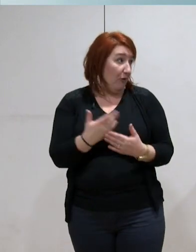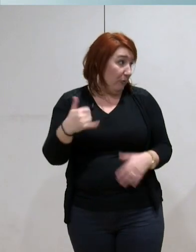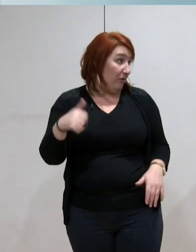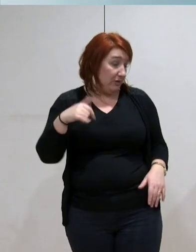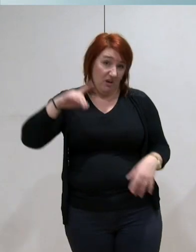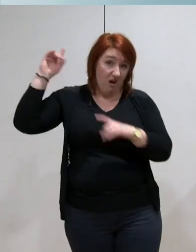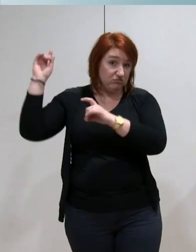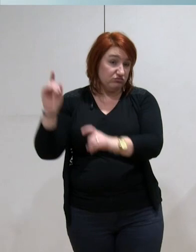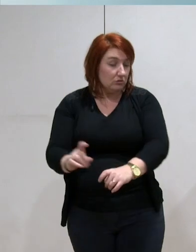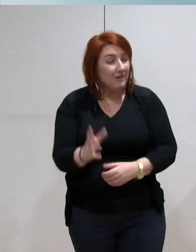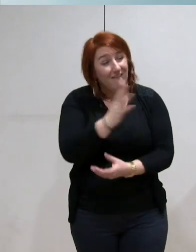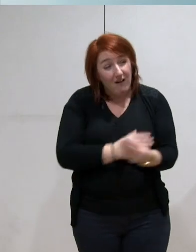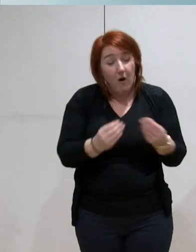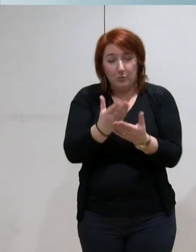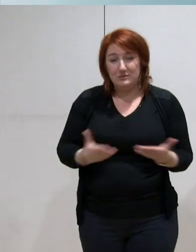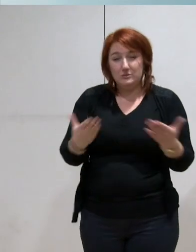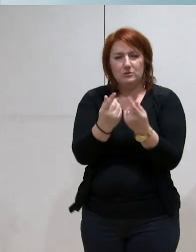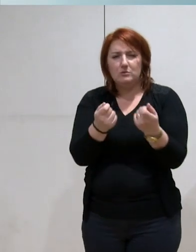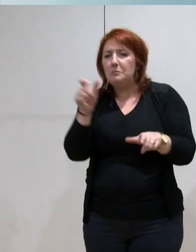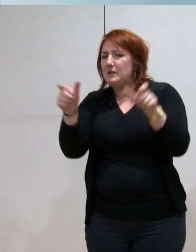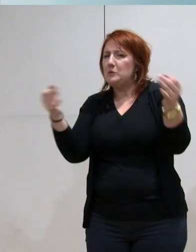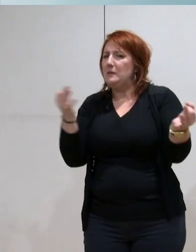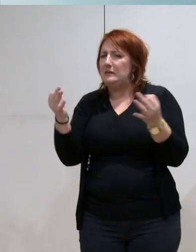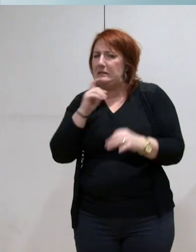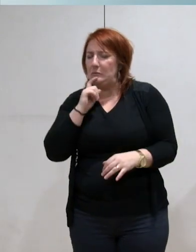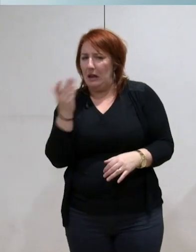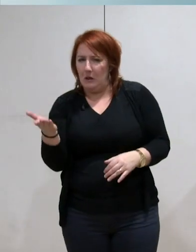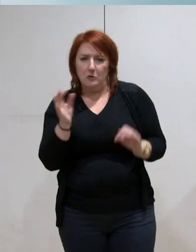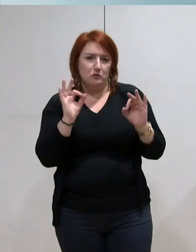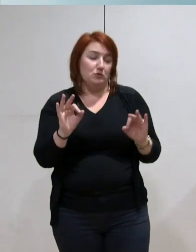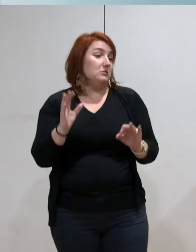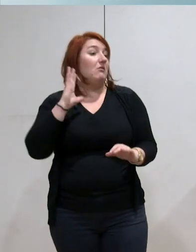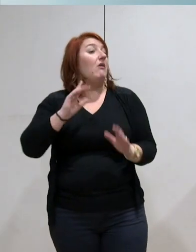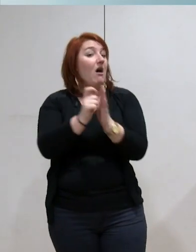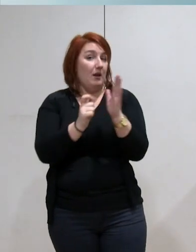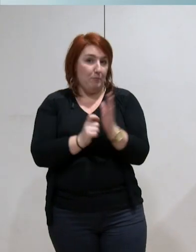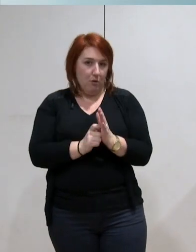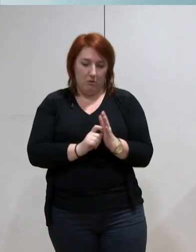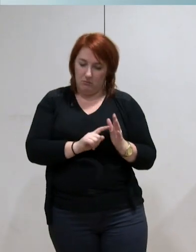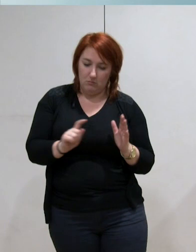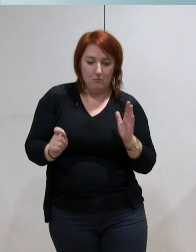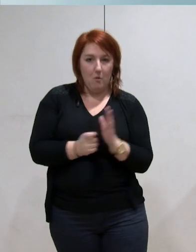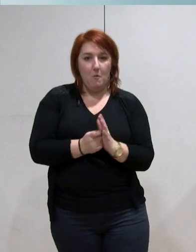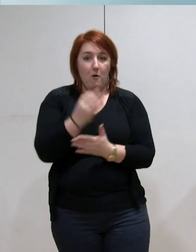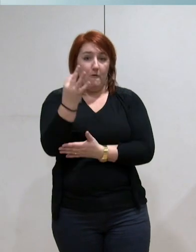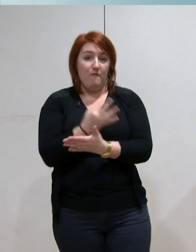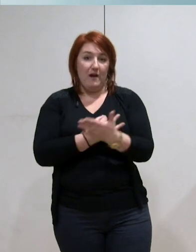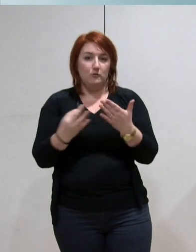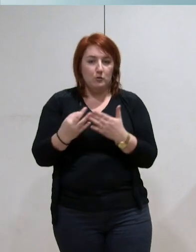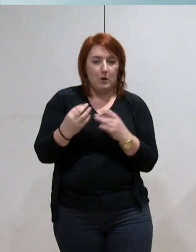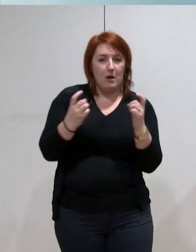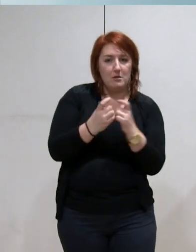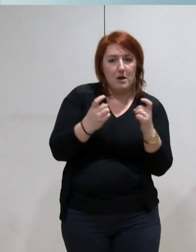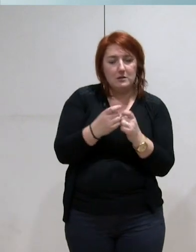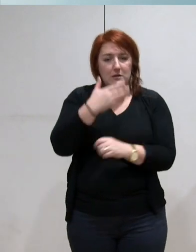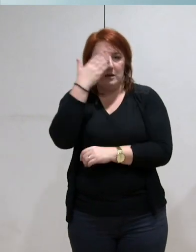économique qui a été plus ou moins évoqué par certains à l'époque l'explosion de notre facture de fluide